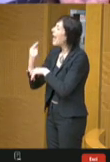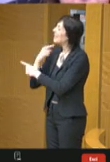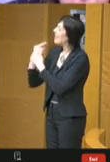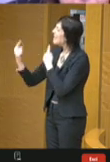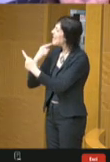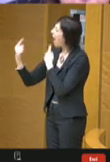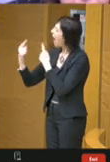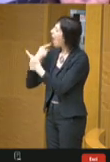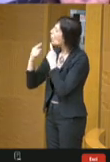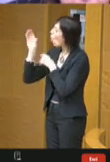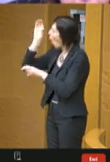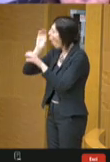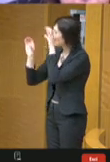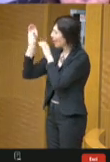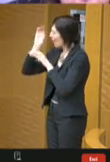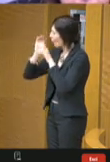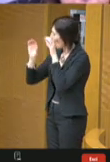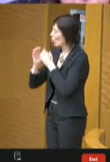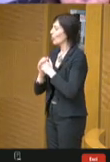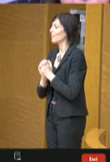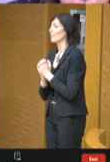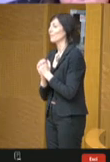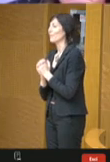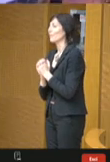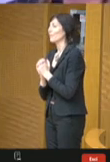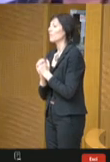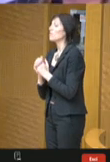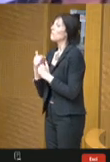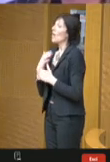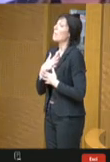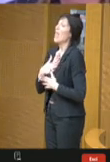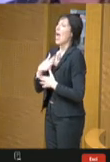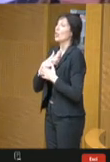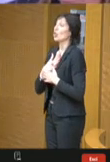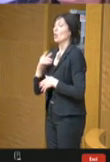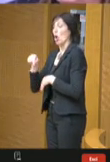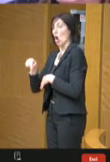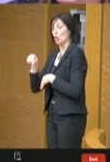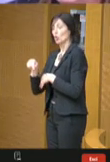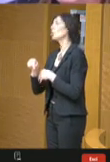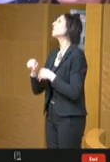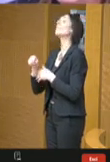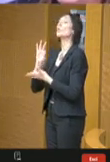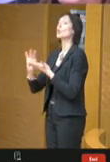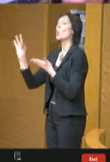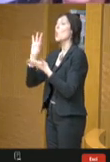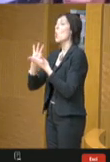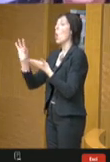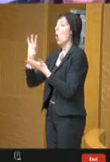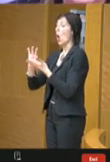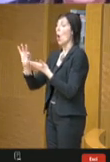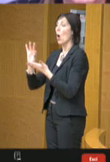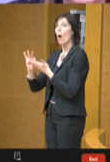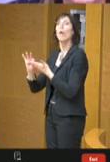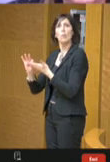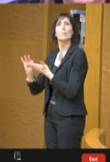con l'Osservatorio. Bene, mi fa anche piacere che oggi le scuole abbiano portato delle